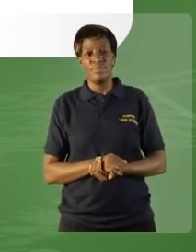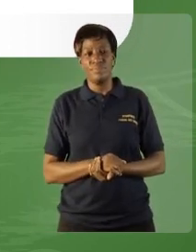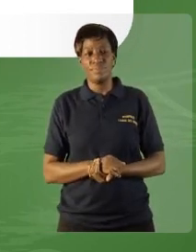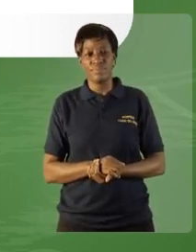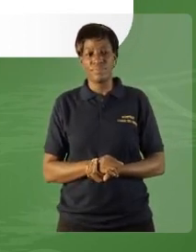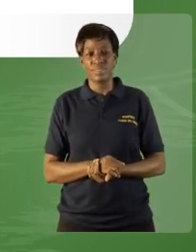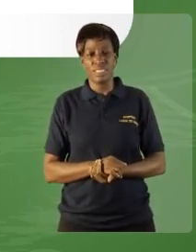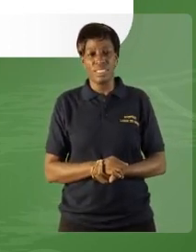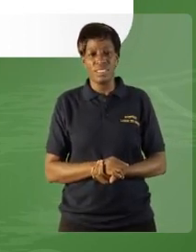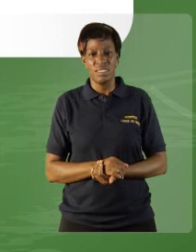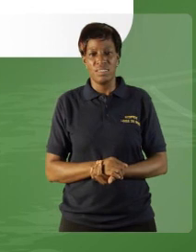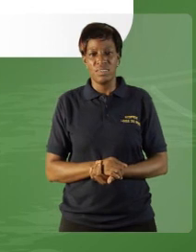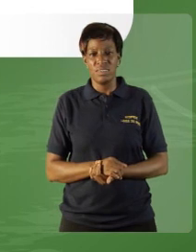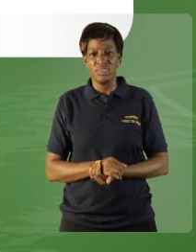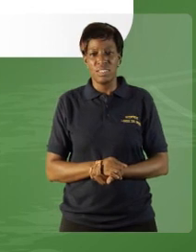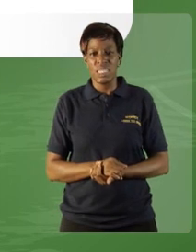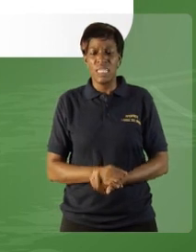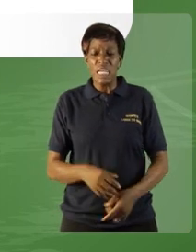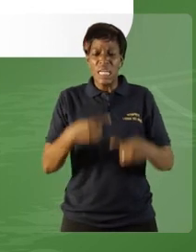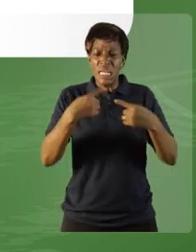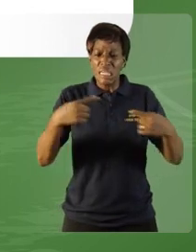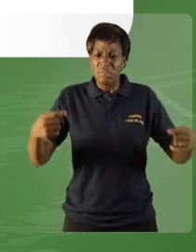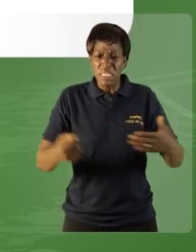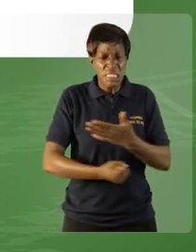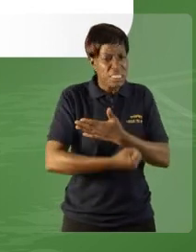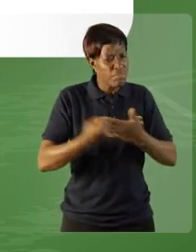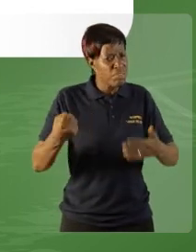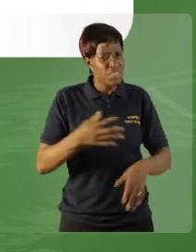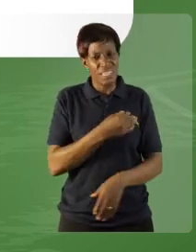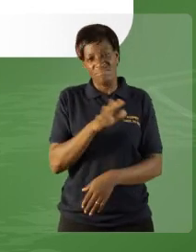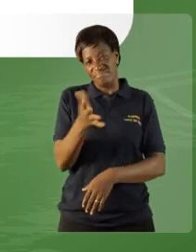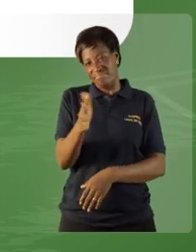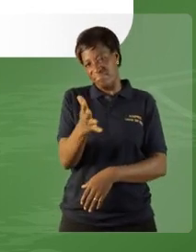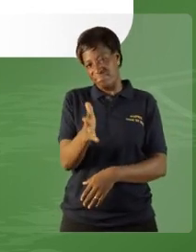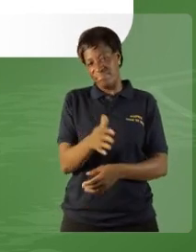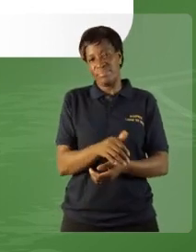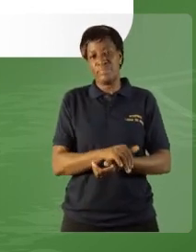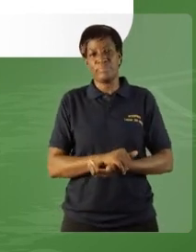Deuxièmement, une syntaxe simplifiée et approximative.